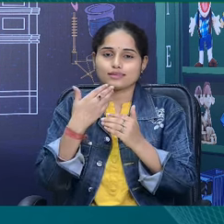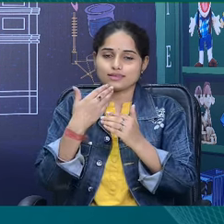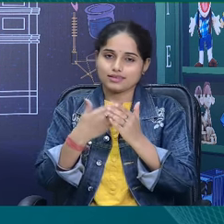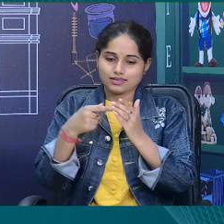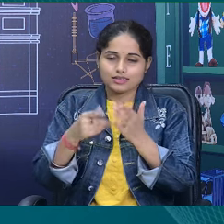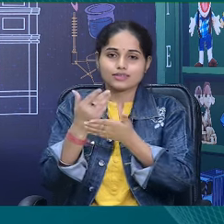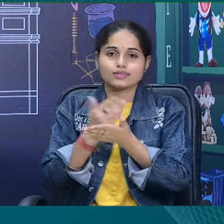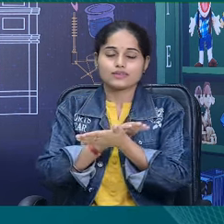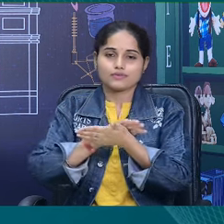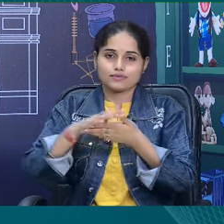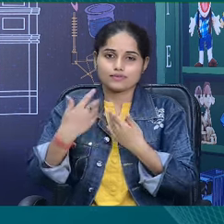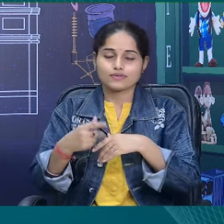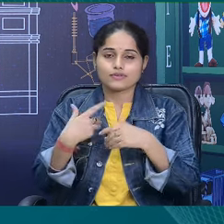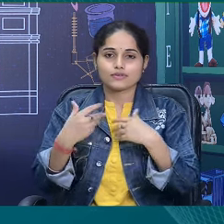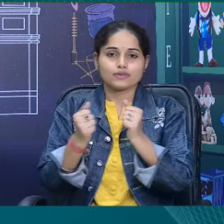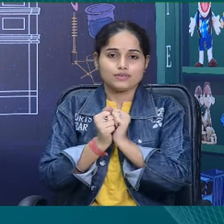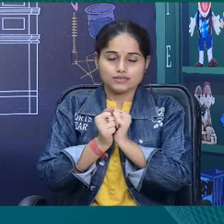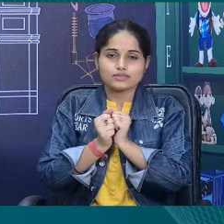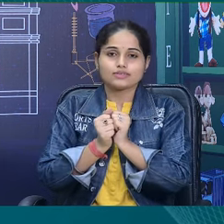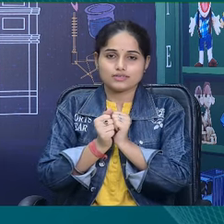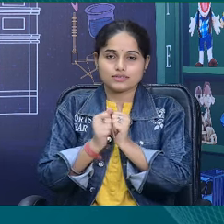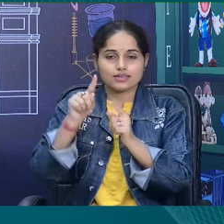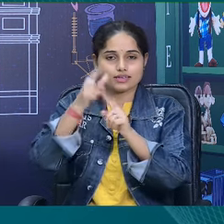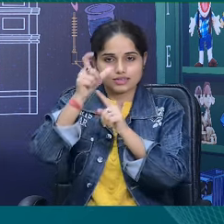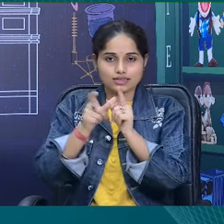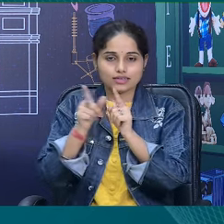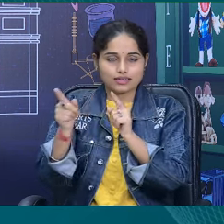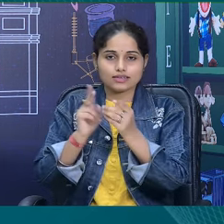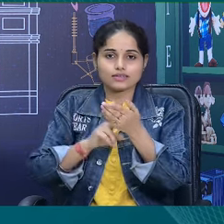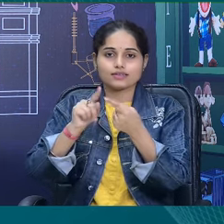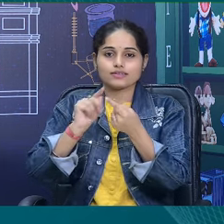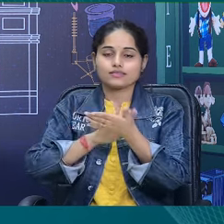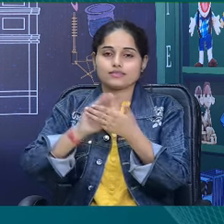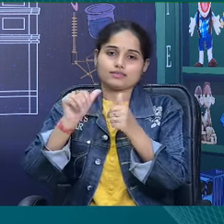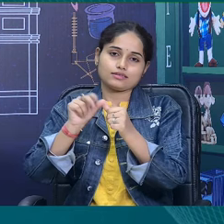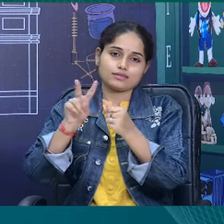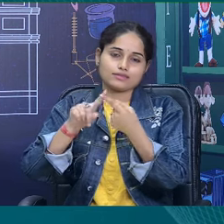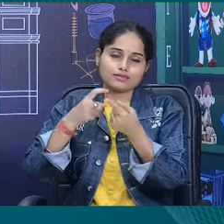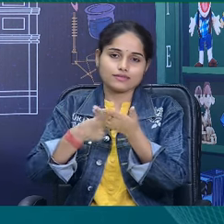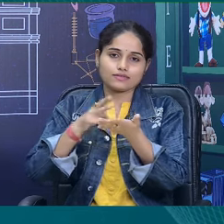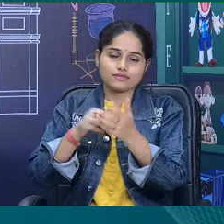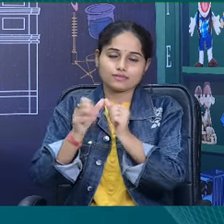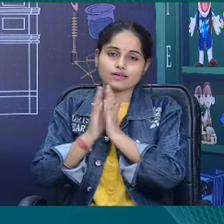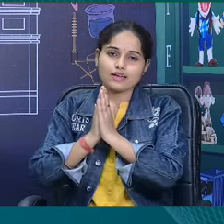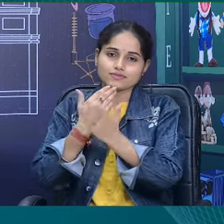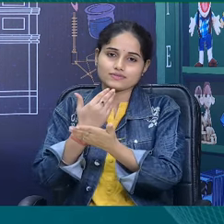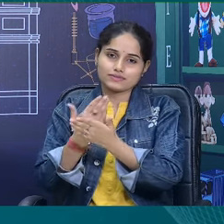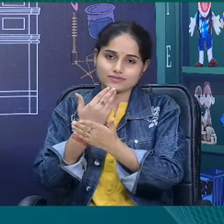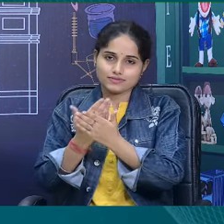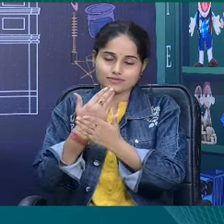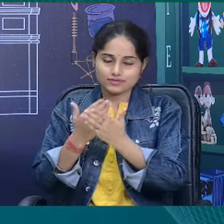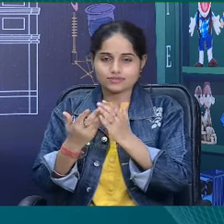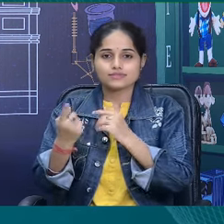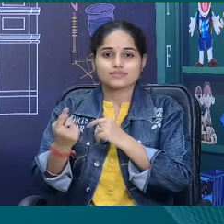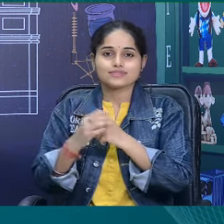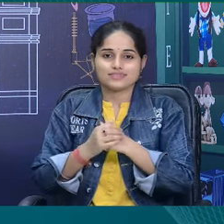सत्र को यहीं समाप्त करने के लिए हमारे साथ आज की एक्सपर्ट के तौर पर जुड़ी थी नेहा वर्मा मैम मैम आपका बहुत-बहुत धन्यवाद थैंक यू सो मच सर फॉर